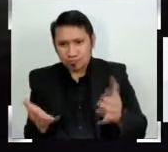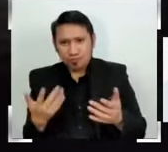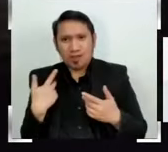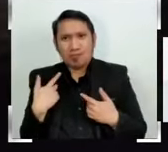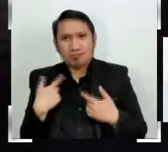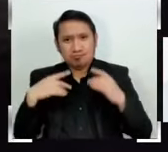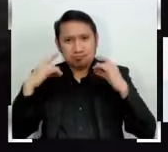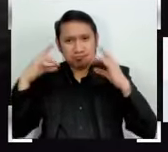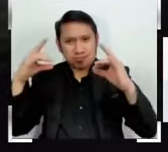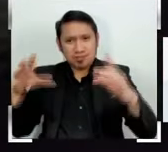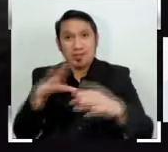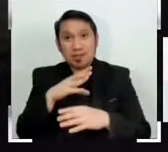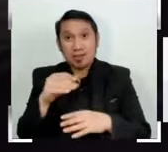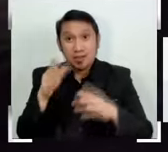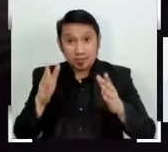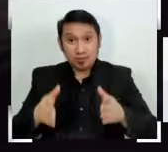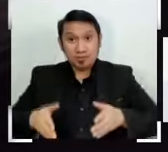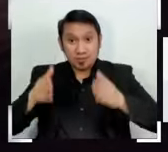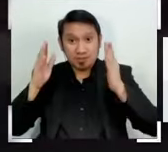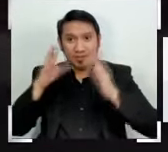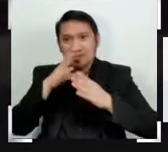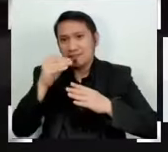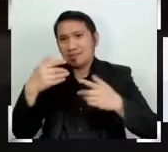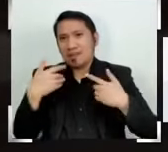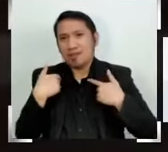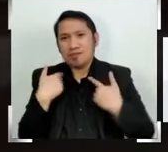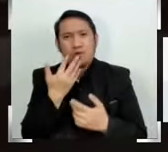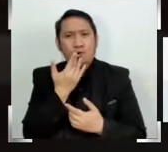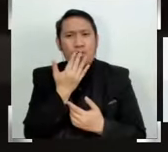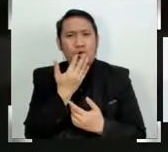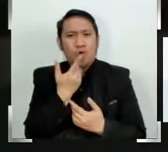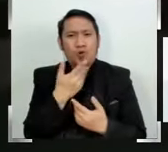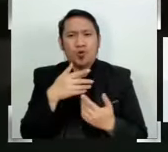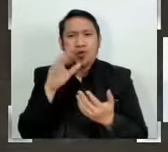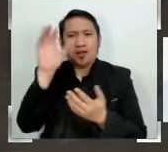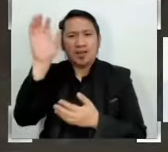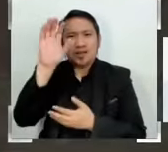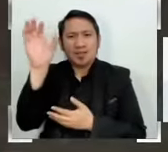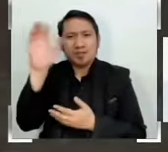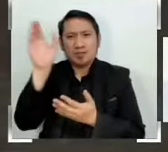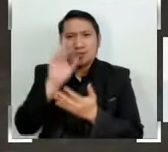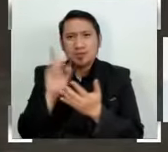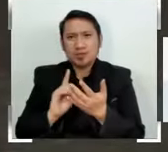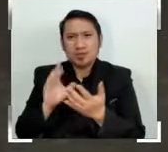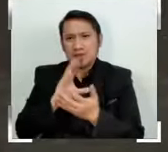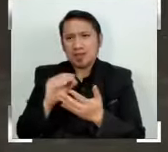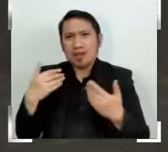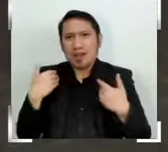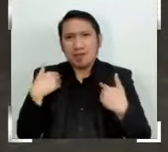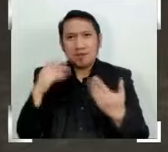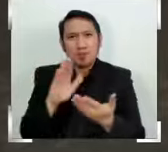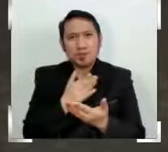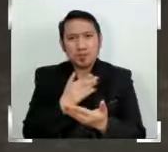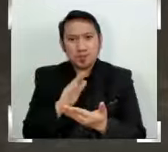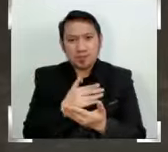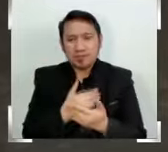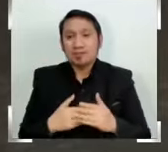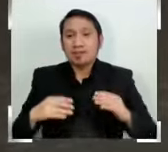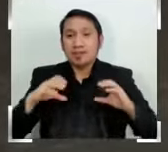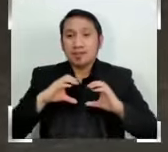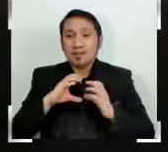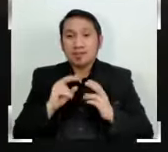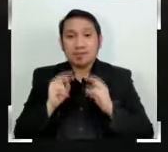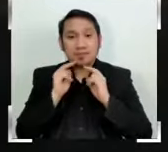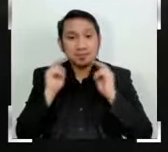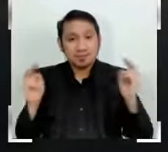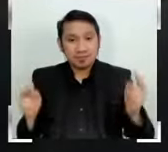mismong gusali naman, may makukulay na Christmas display na sinabayan ng orchestra. Para sa GMA Integrated News,